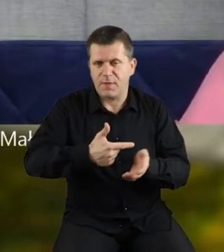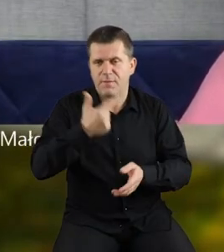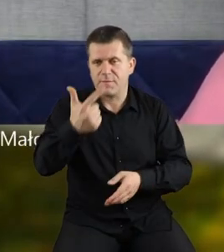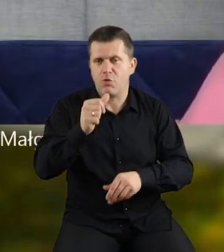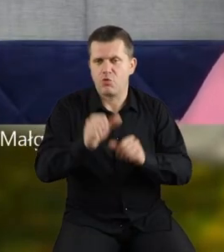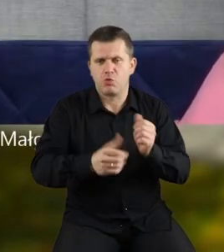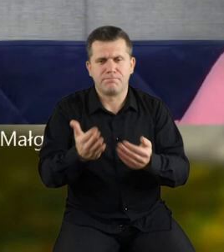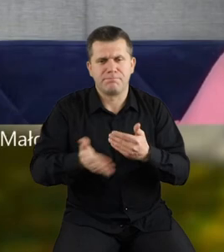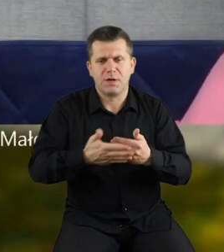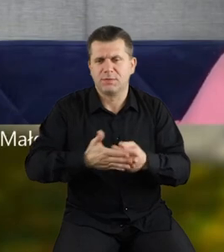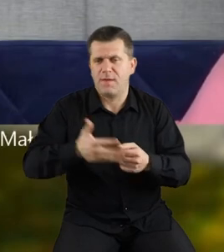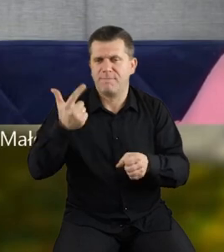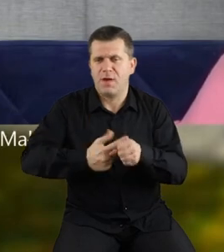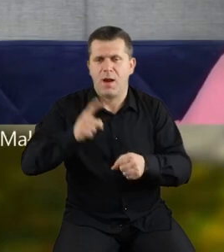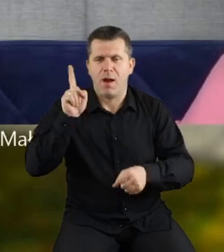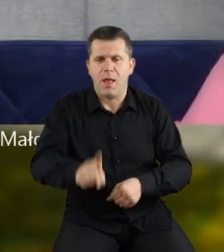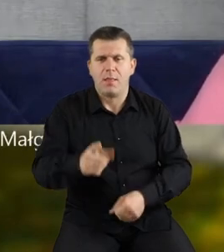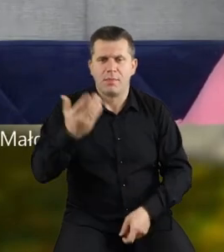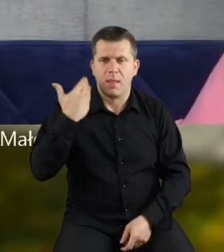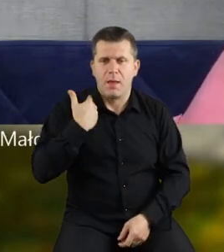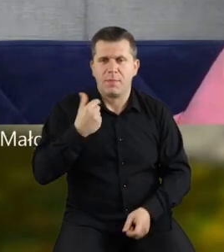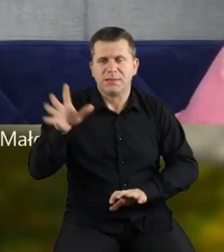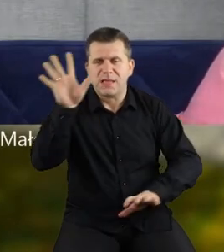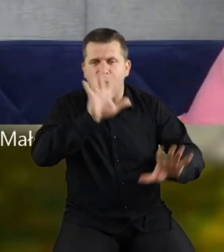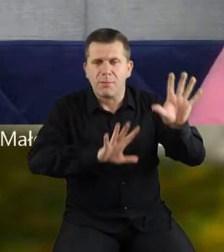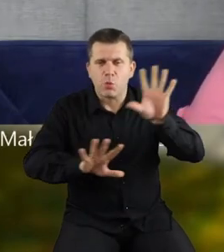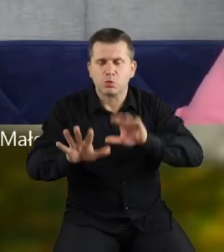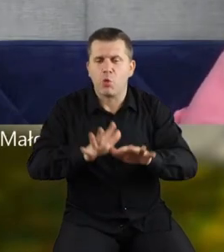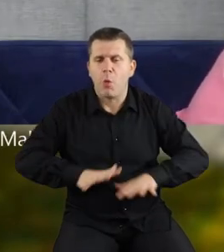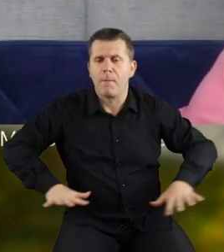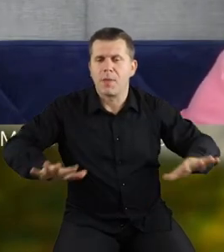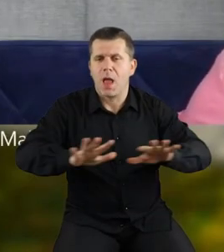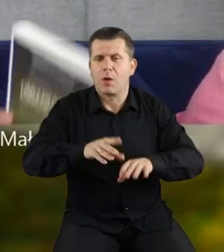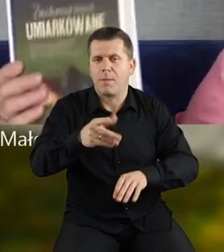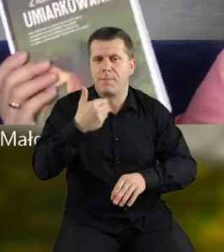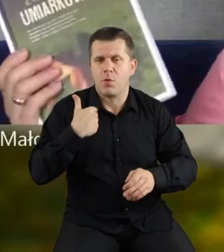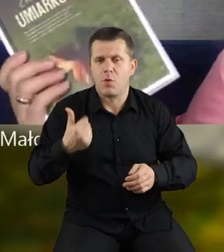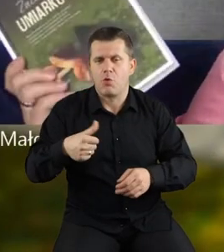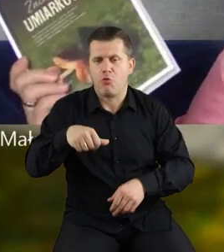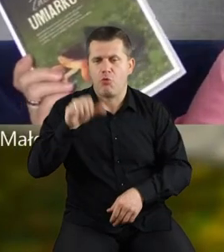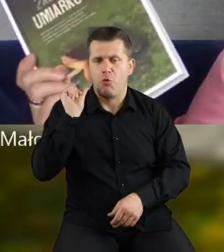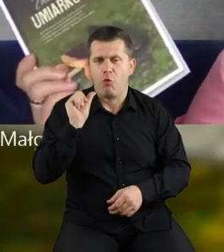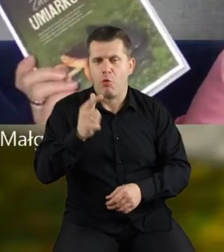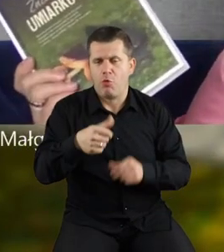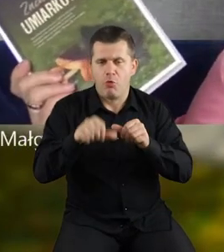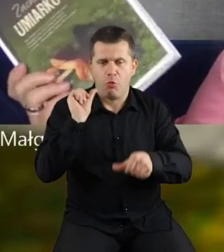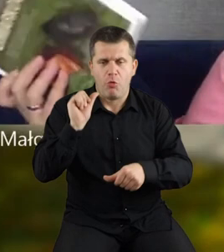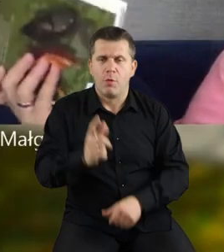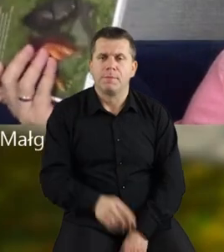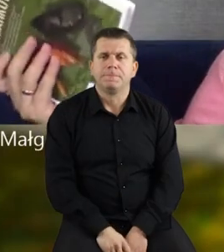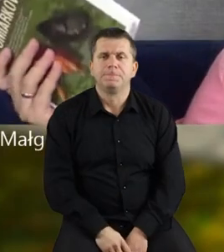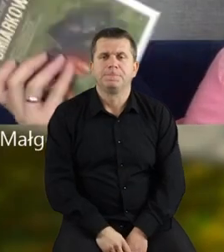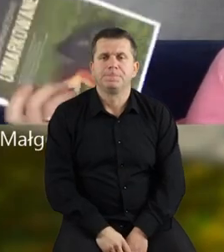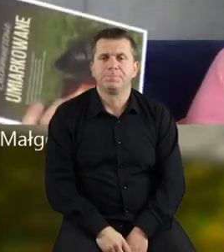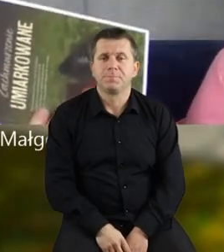w 2002 roku, to jest prawie 20 lat temu. Zachmurzenie umiarkowane ukazało się w ubiegłym